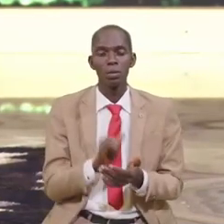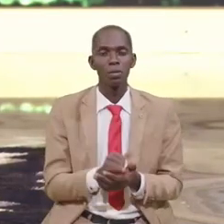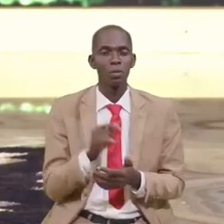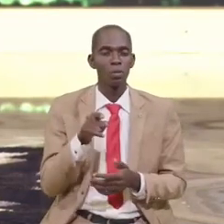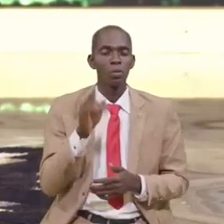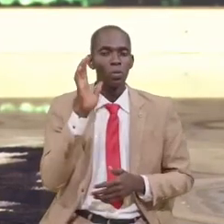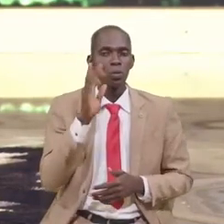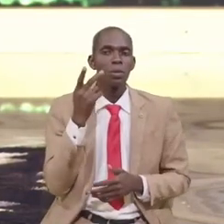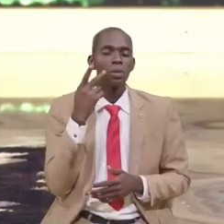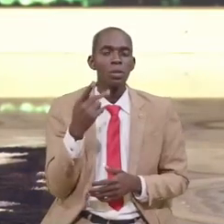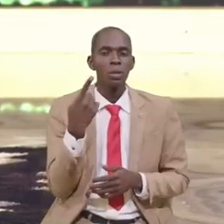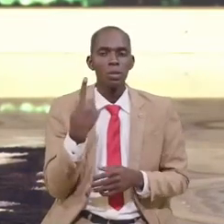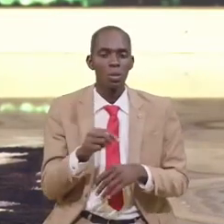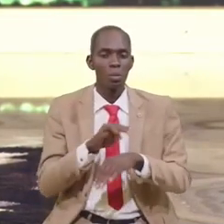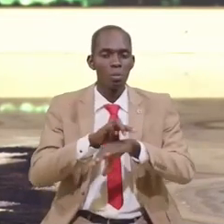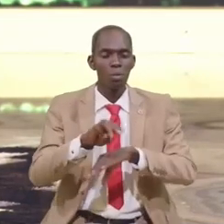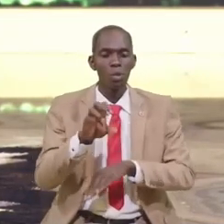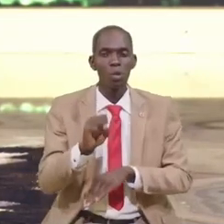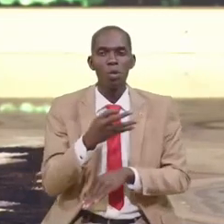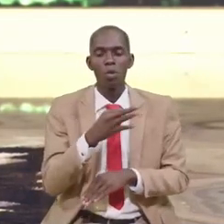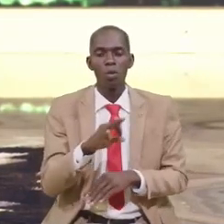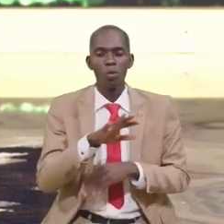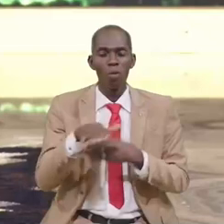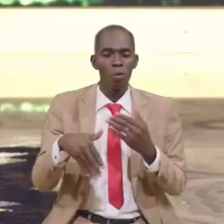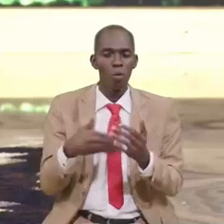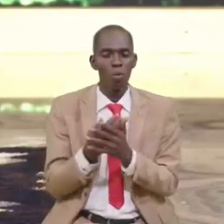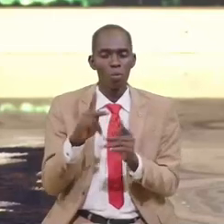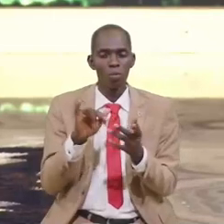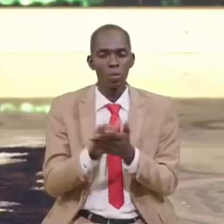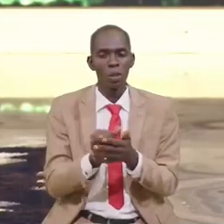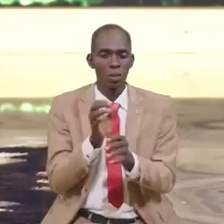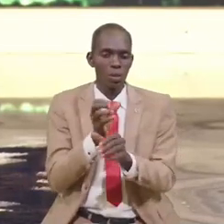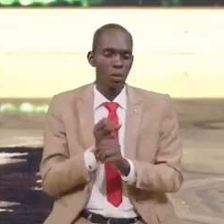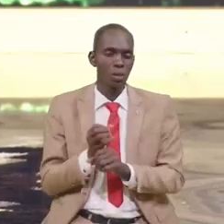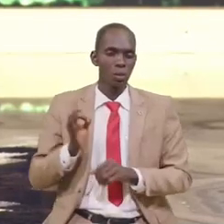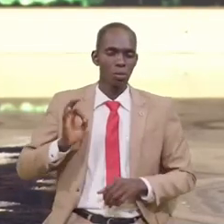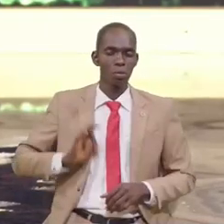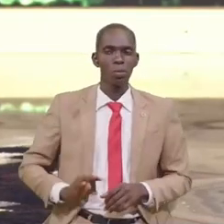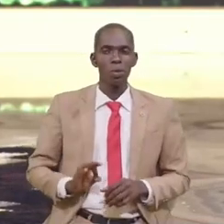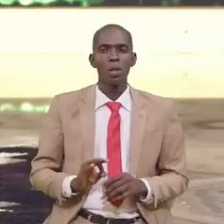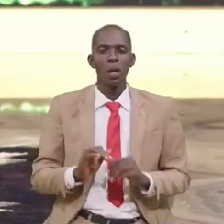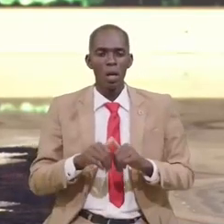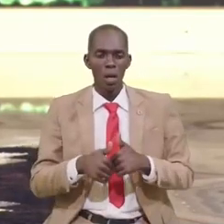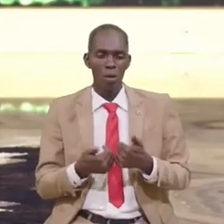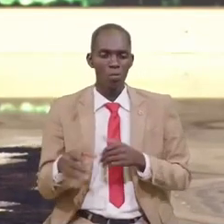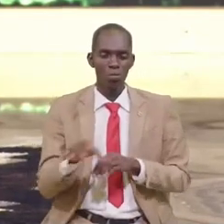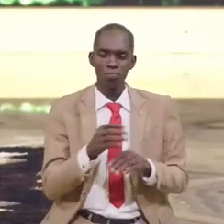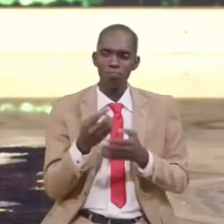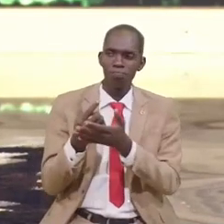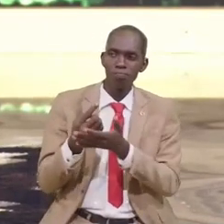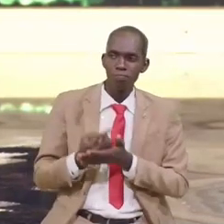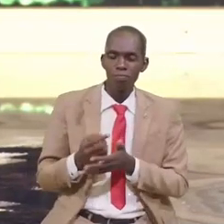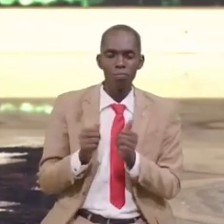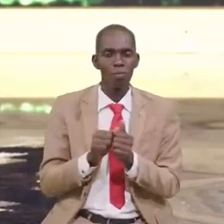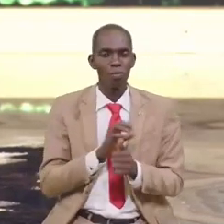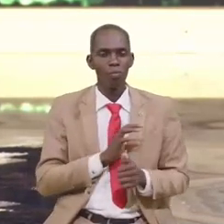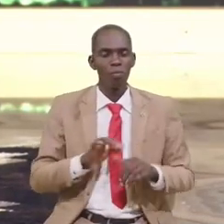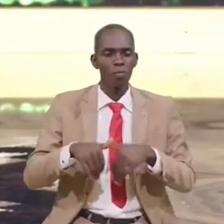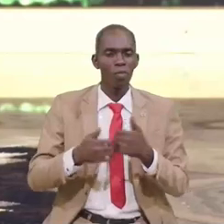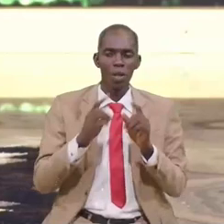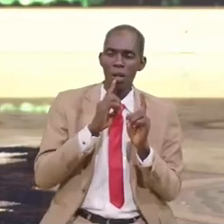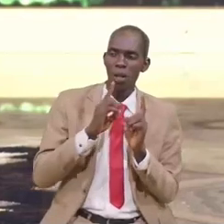voir les ministères de ces bénéficiaires eux-mêmes. Comment avait-il réagi envers